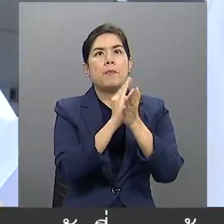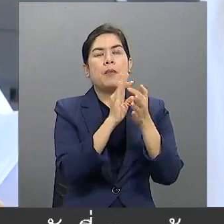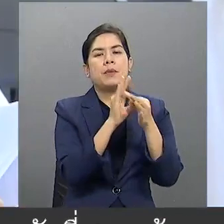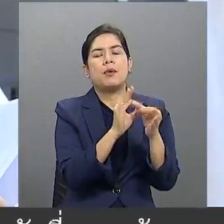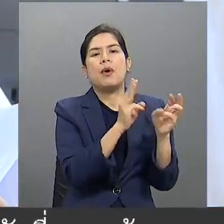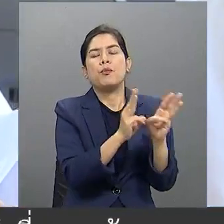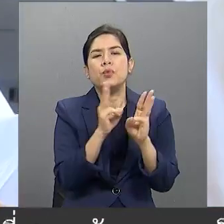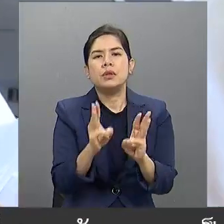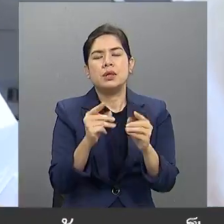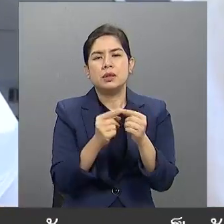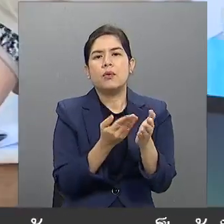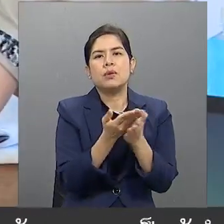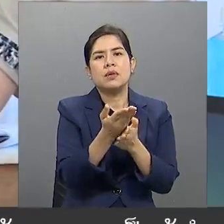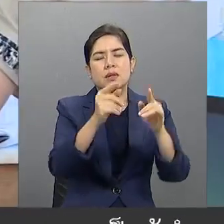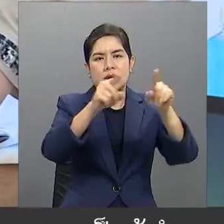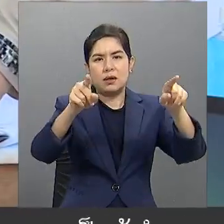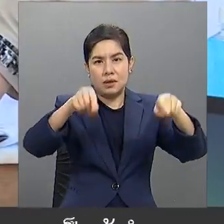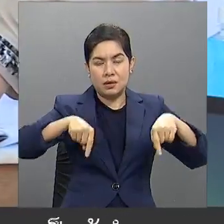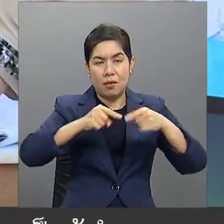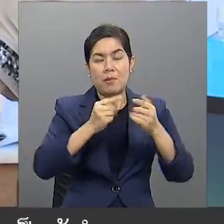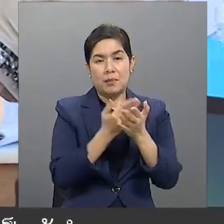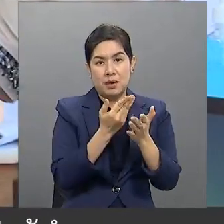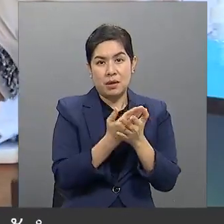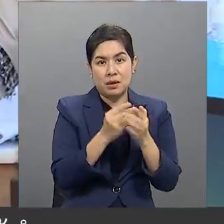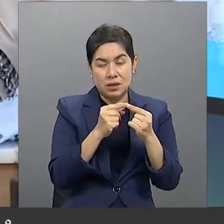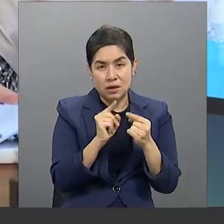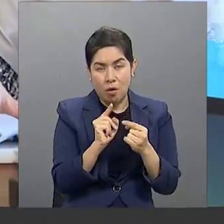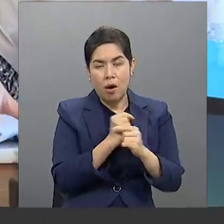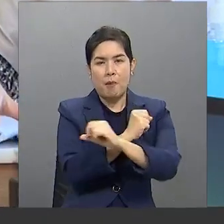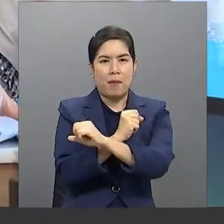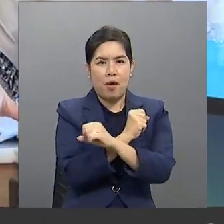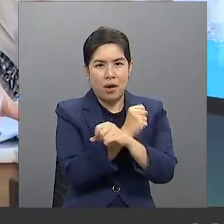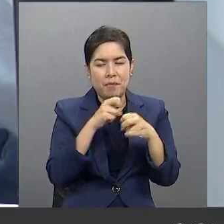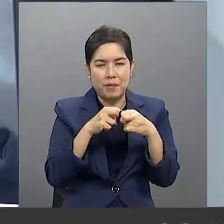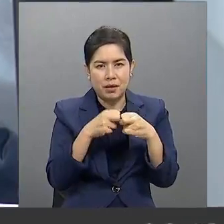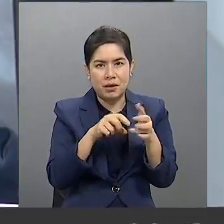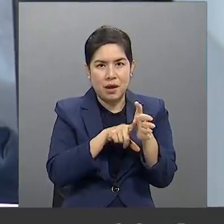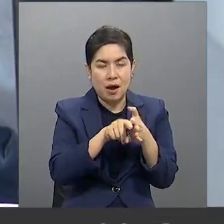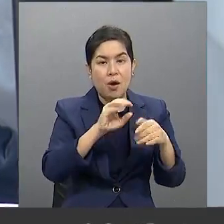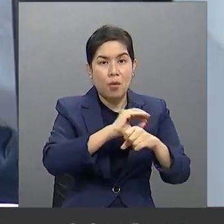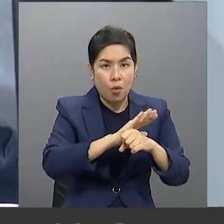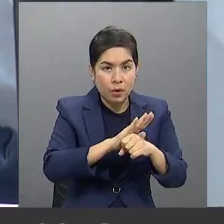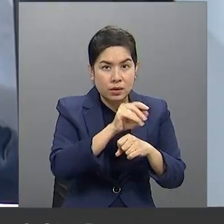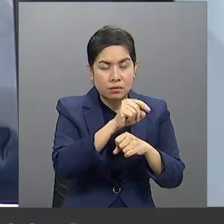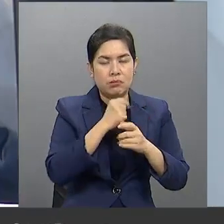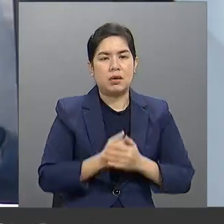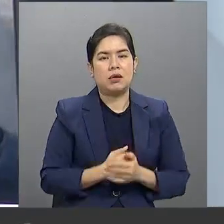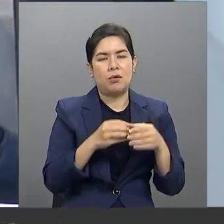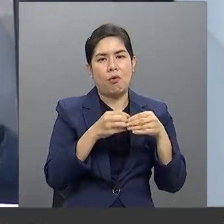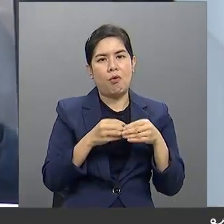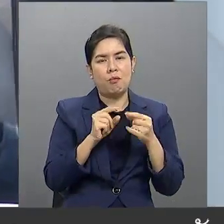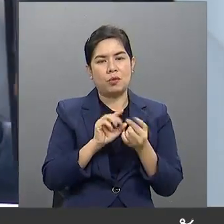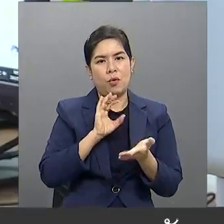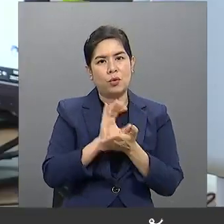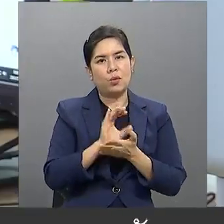เหมาะสมกับสถานการณ์และก็มาจากการป้องกันการระบาดของคอมพิวเตอร์ 19นี่ล่ะค่ะก็น่าจะเป็นช่องทางหนึ่งที่ทำให้นักลงทุนสามารถทำธุรกรรม